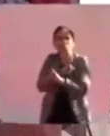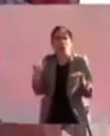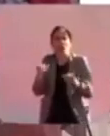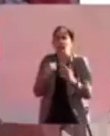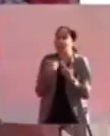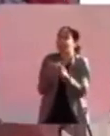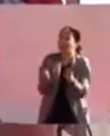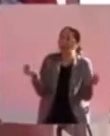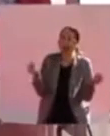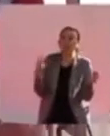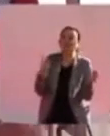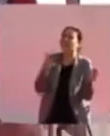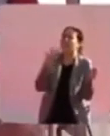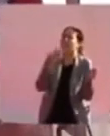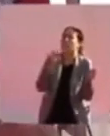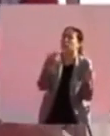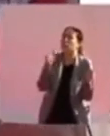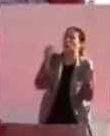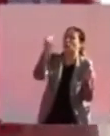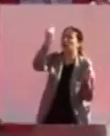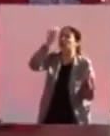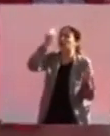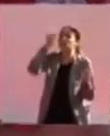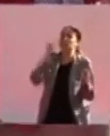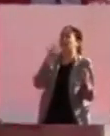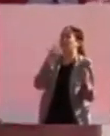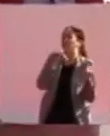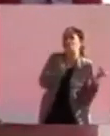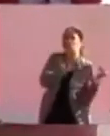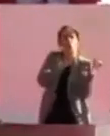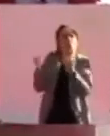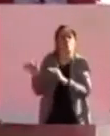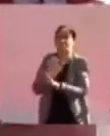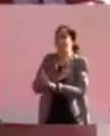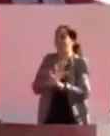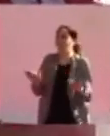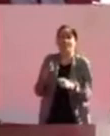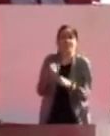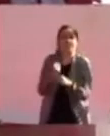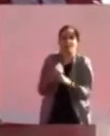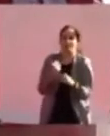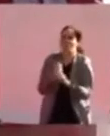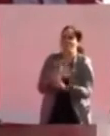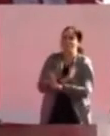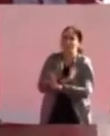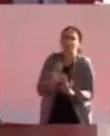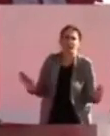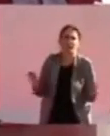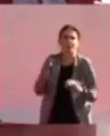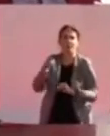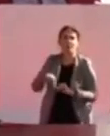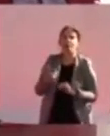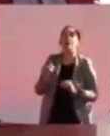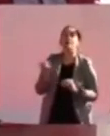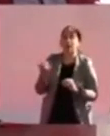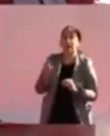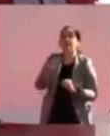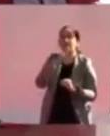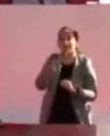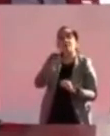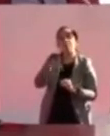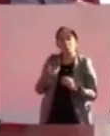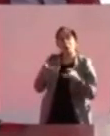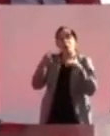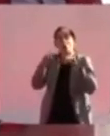uscire da questa condizione come continuando la propria formazione medica mediante una scuola di specializzazione o un